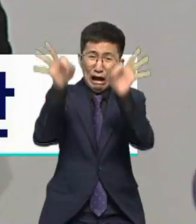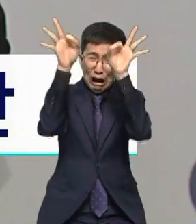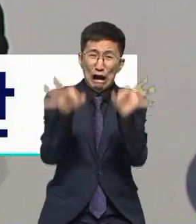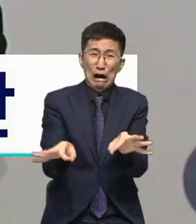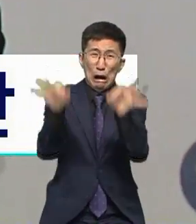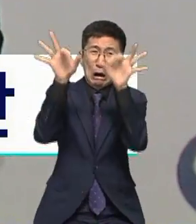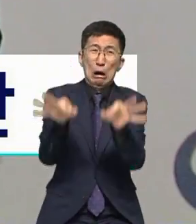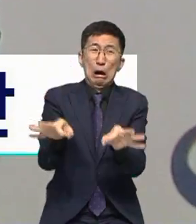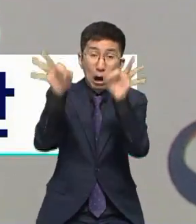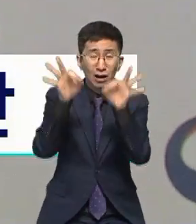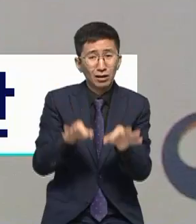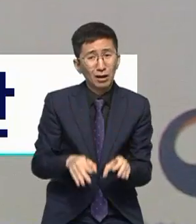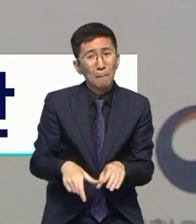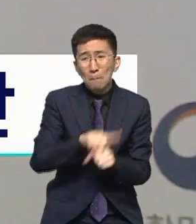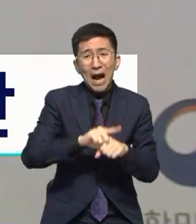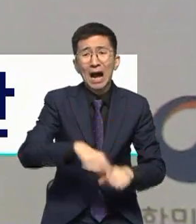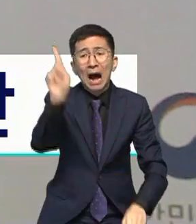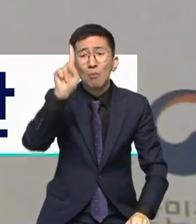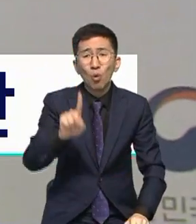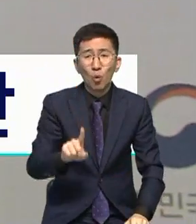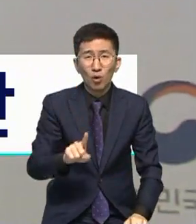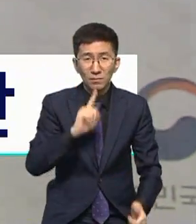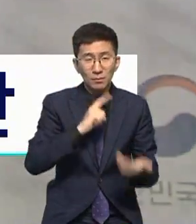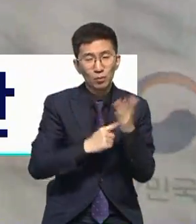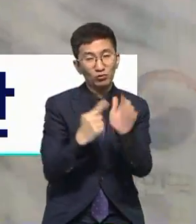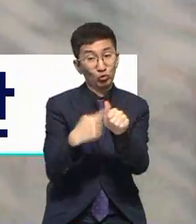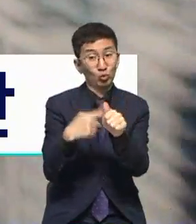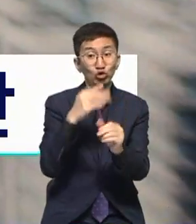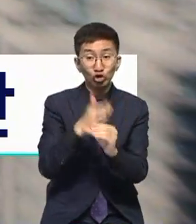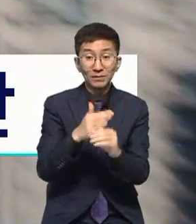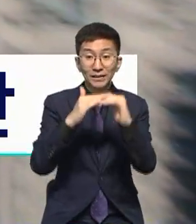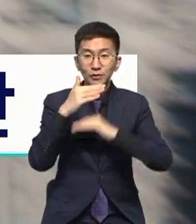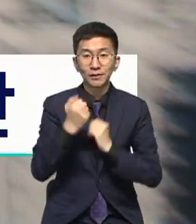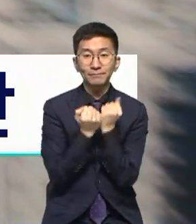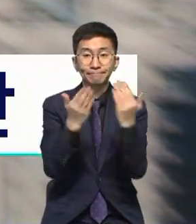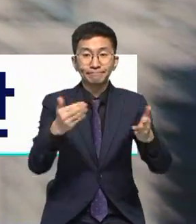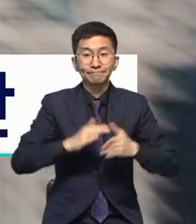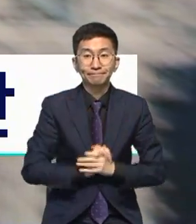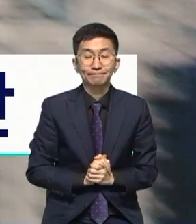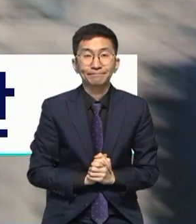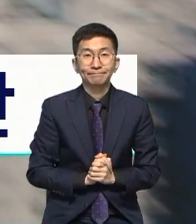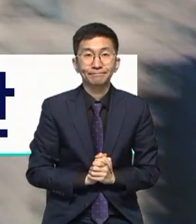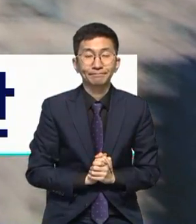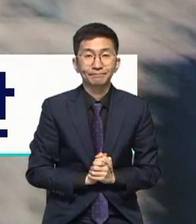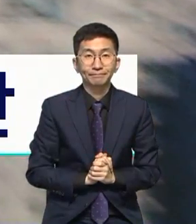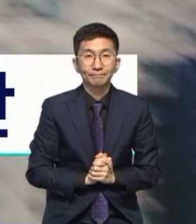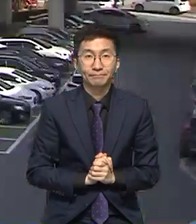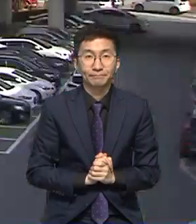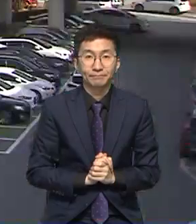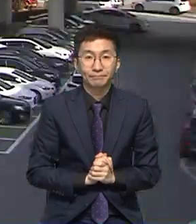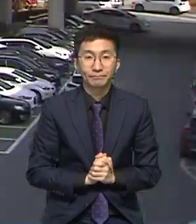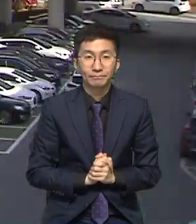오른 상황에서 때늦은 입장 변화 아니냐는 비판이 나옵니다. 임태우 기자가 보도합니다.